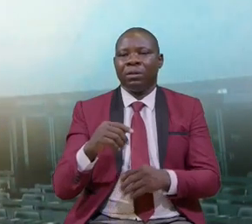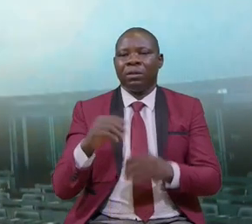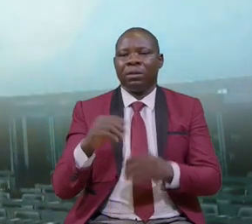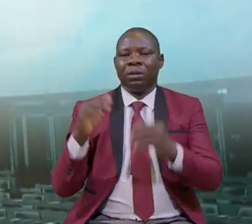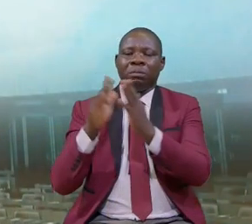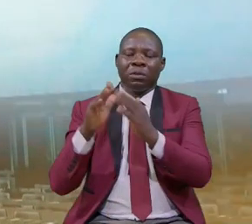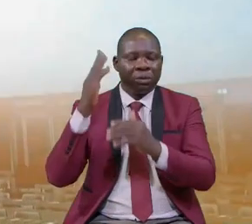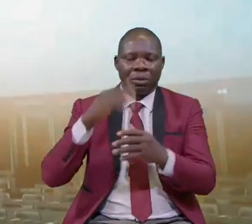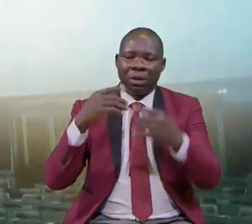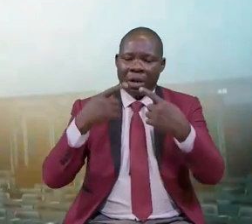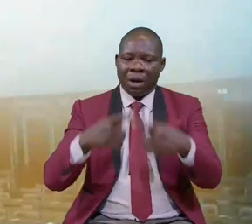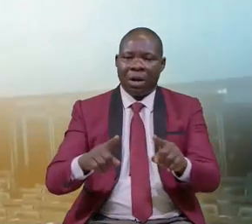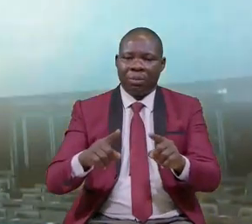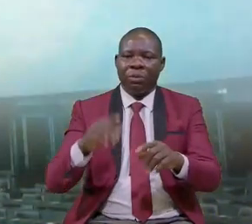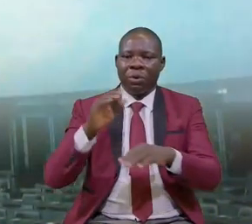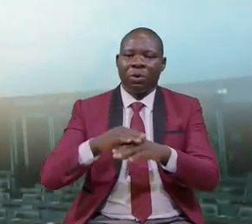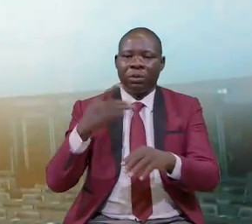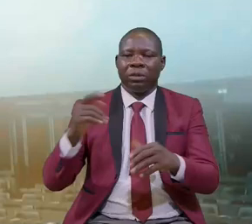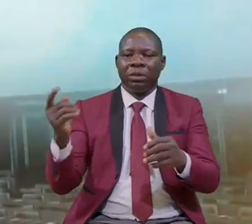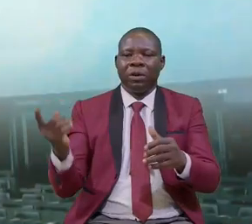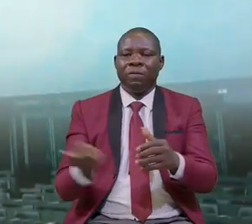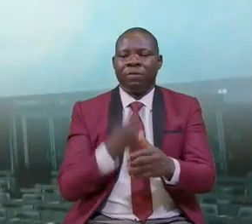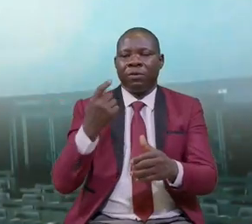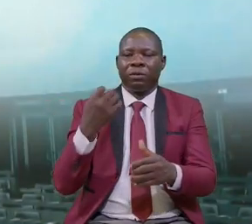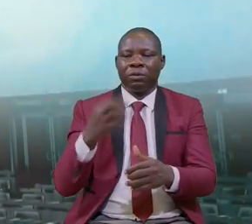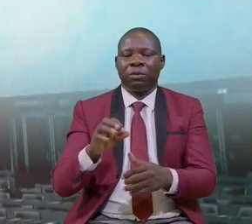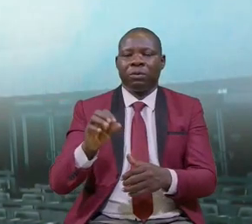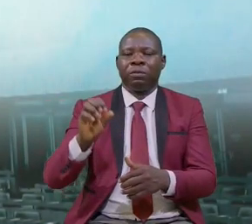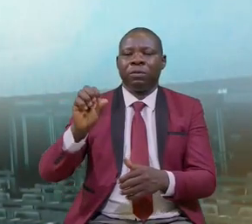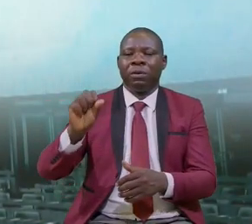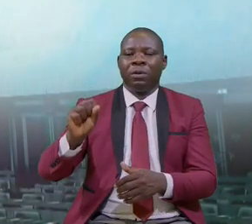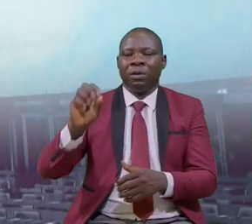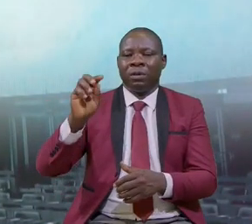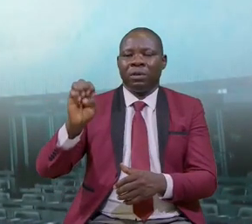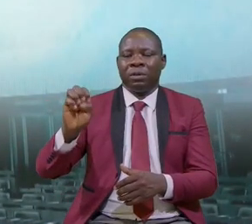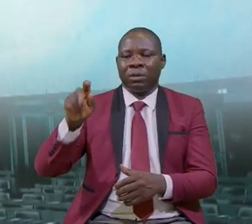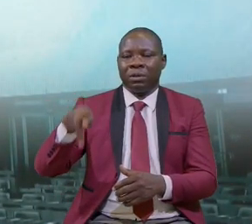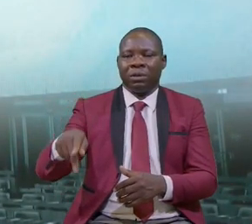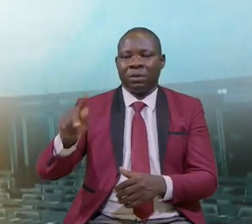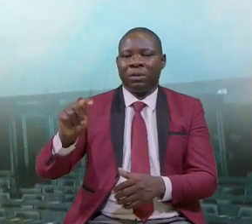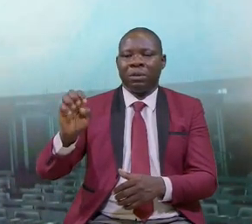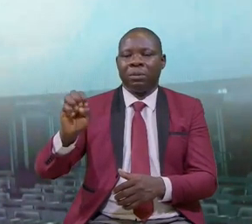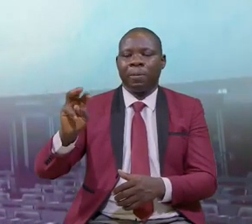Le banquet aura lieu le 1er septembre 2024